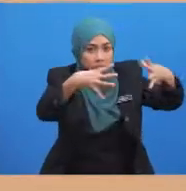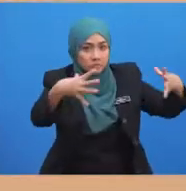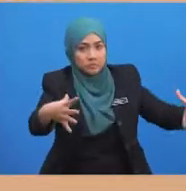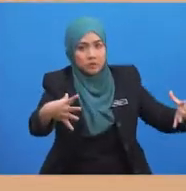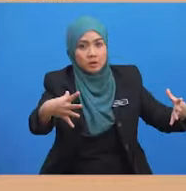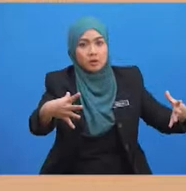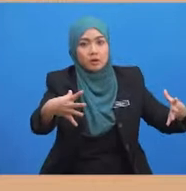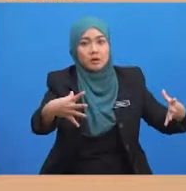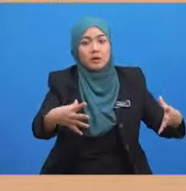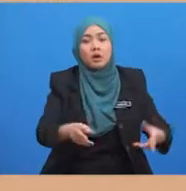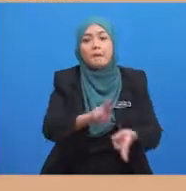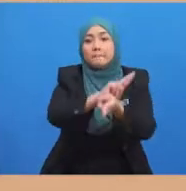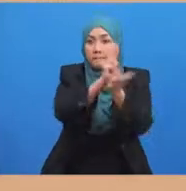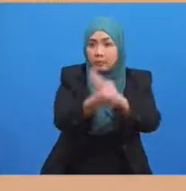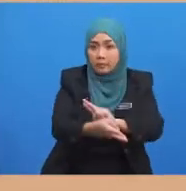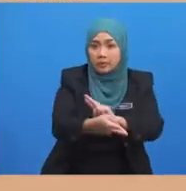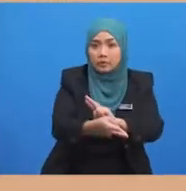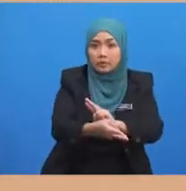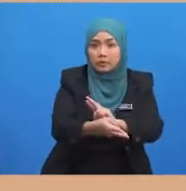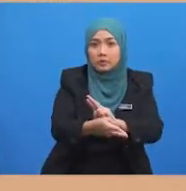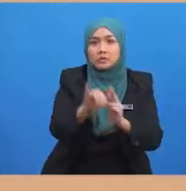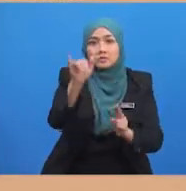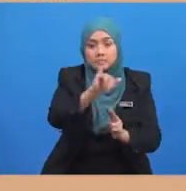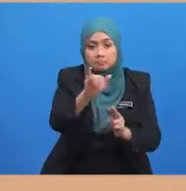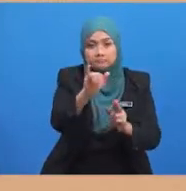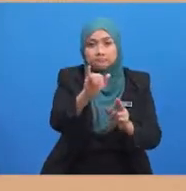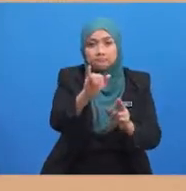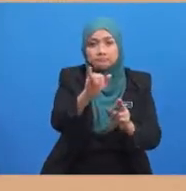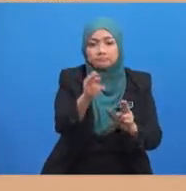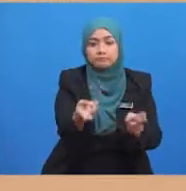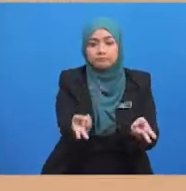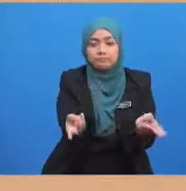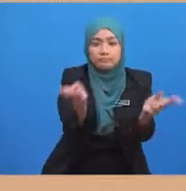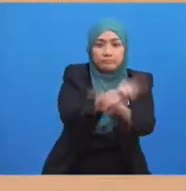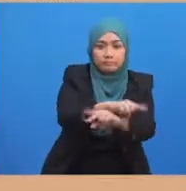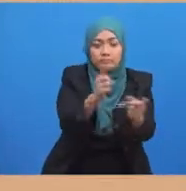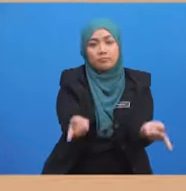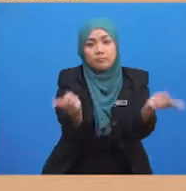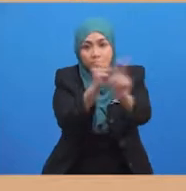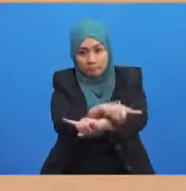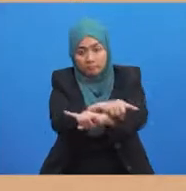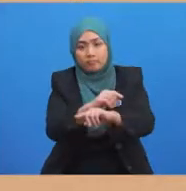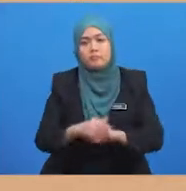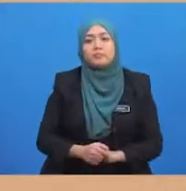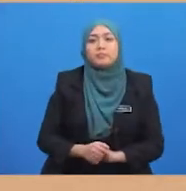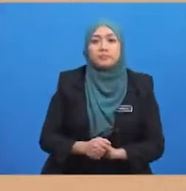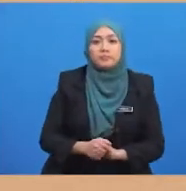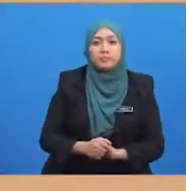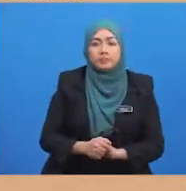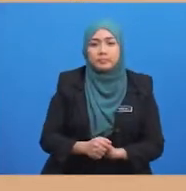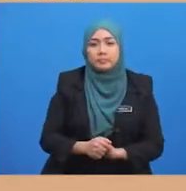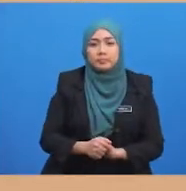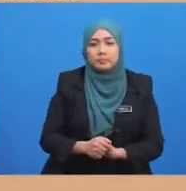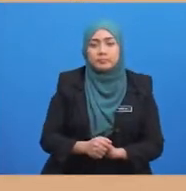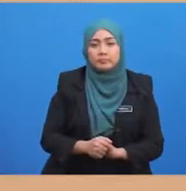Ya, proses pempolimeran dan penyah polimeran merupakan tindakan